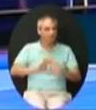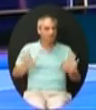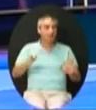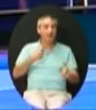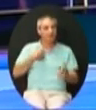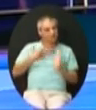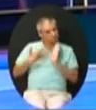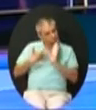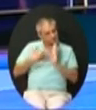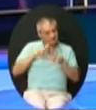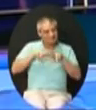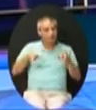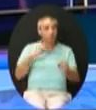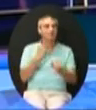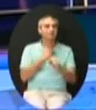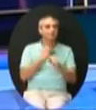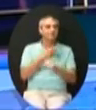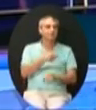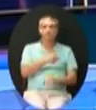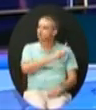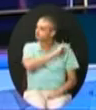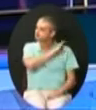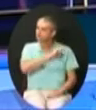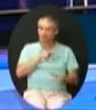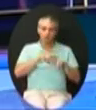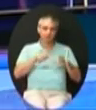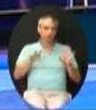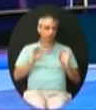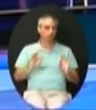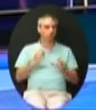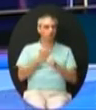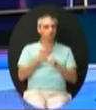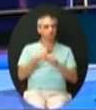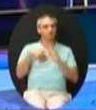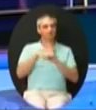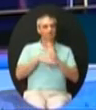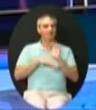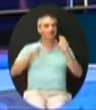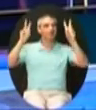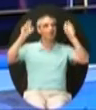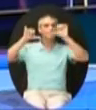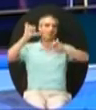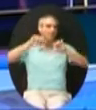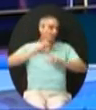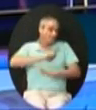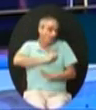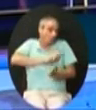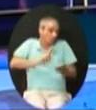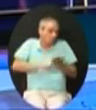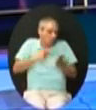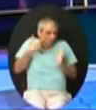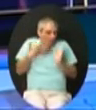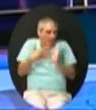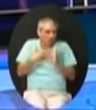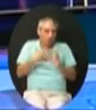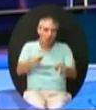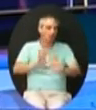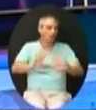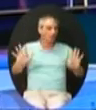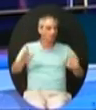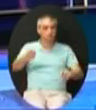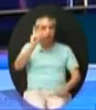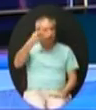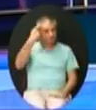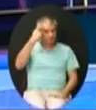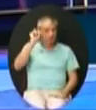נכנס לנתח סיטואציה מבצעית, היא לא סיטואציה שמבוצעת בתנאי מעבדה, ולא נכון לבחון אותה בתנאי מעבדה של בית